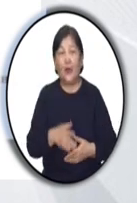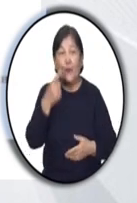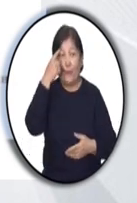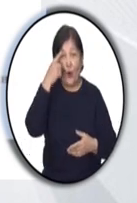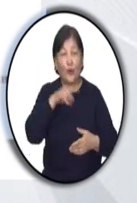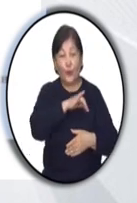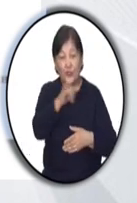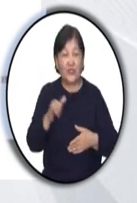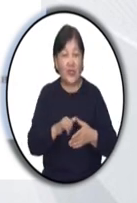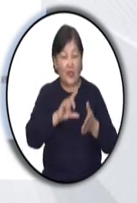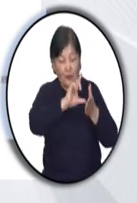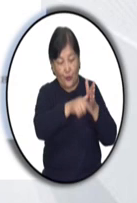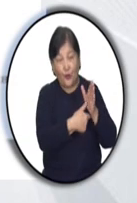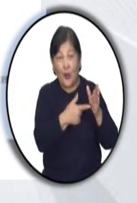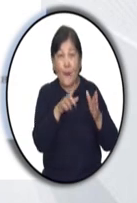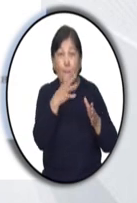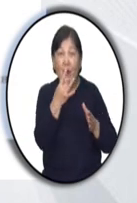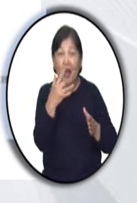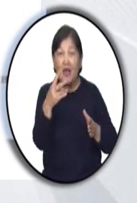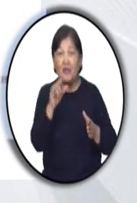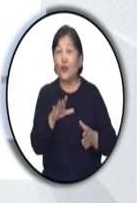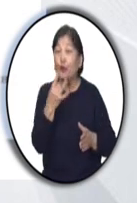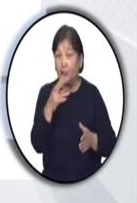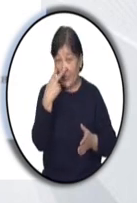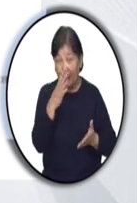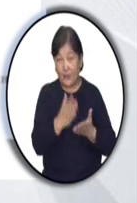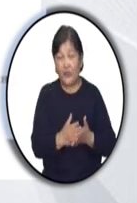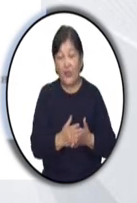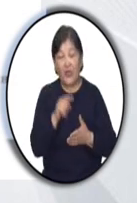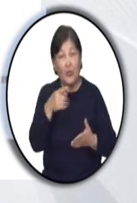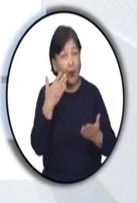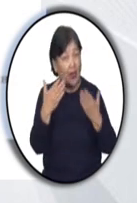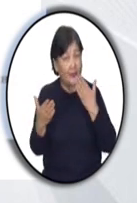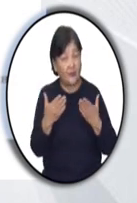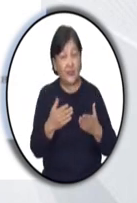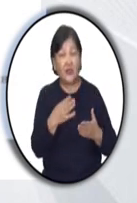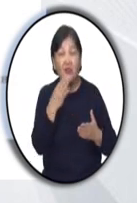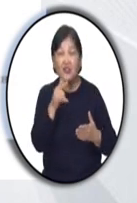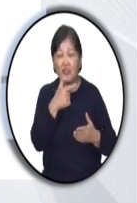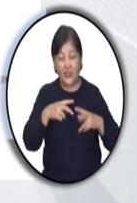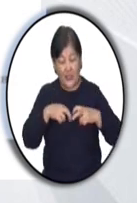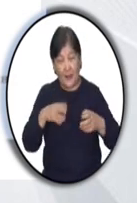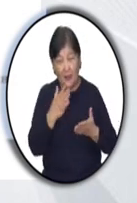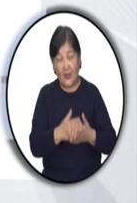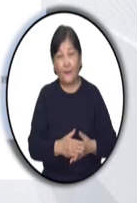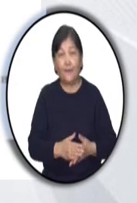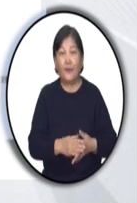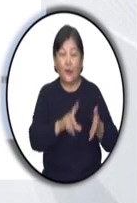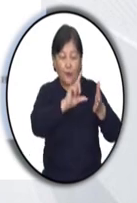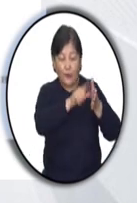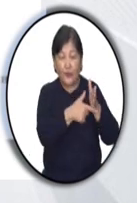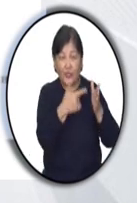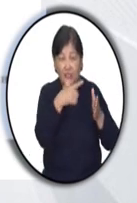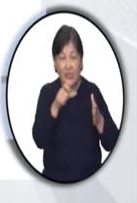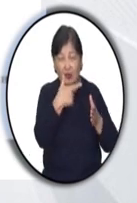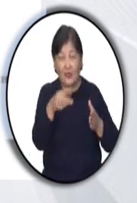диаграм дээр бол манай улсын барааны одоо төрлүүдээр нь одоо харьцуулсан юм